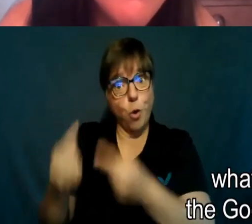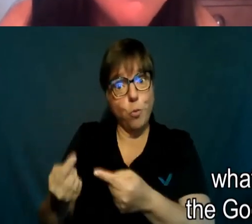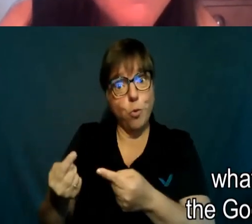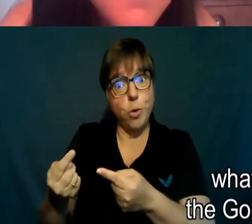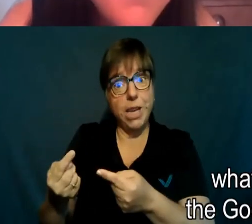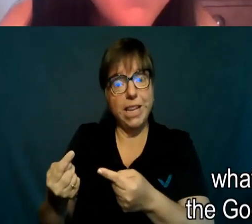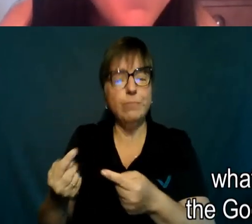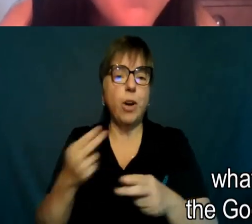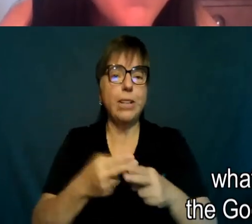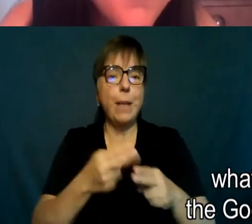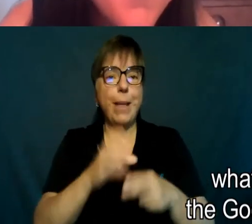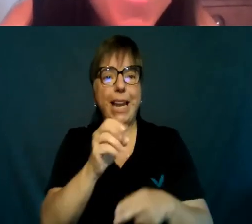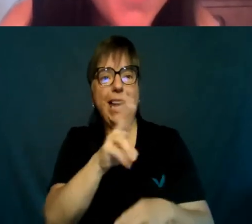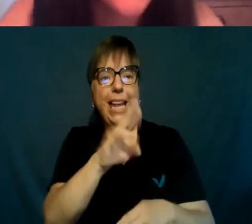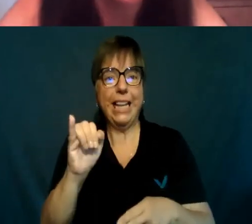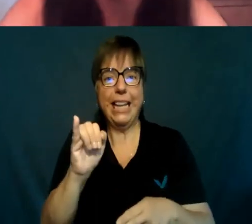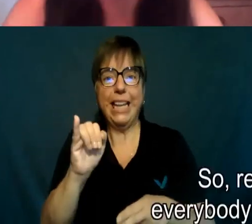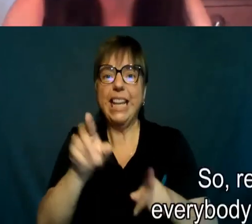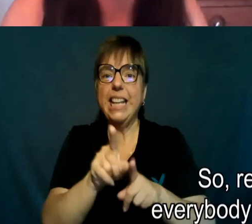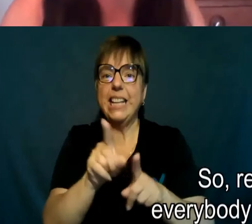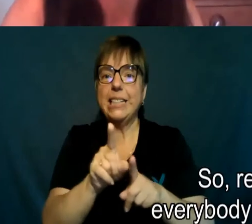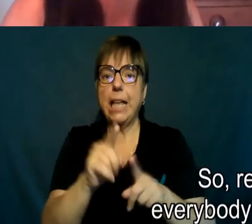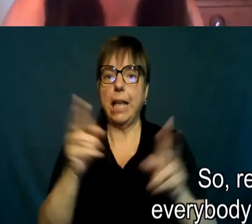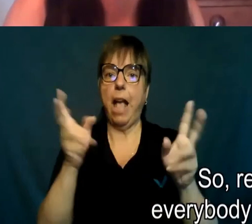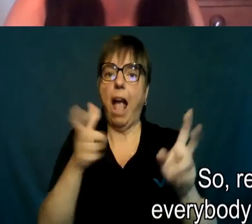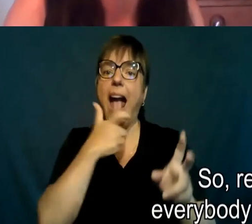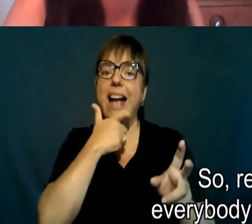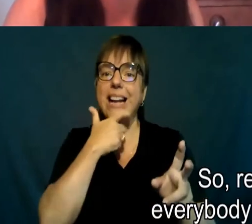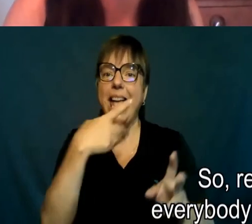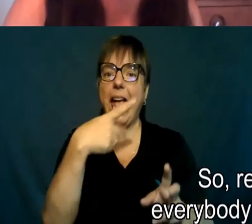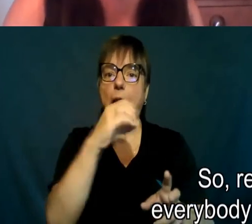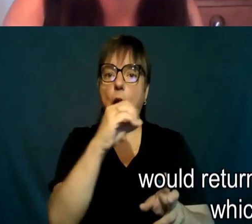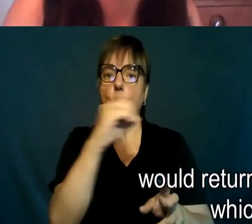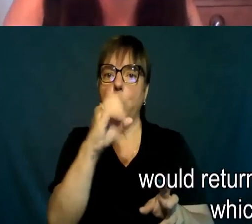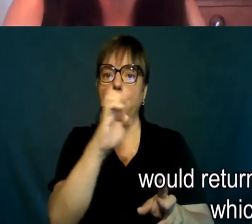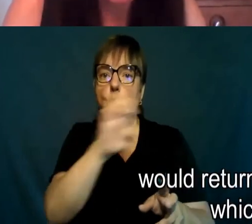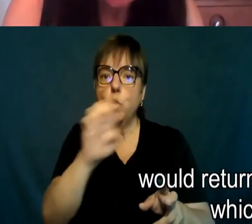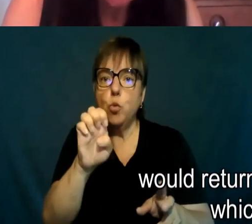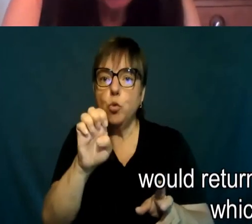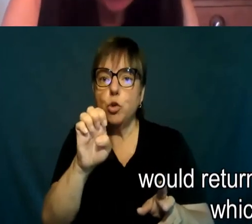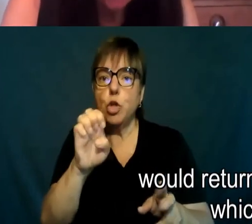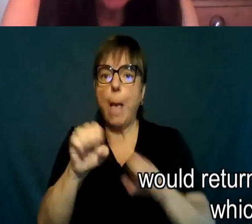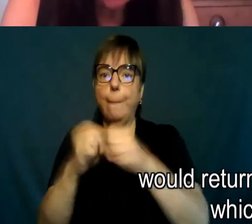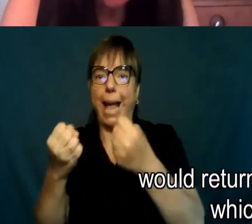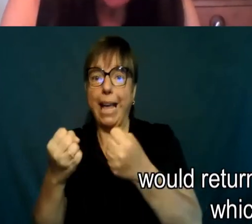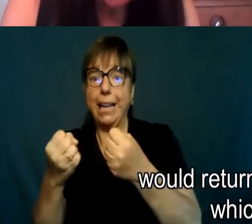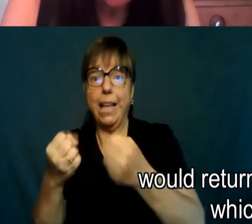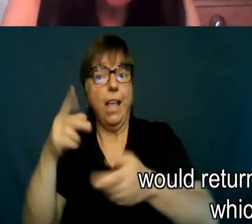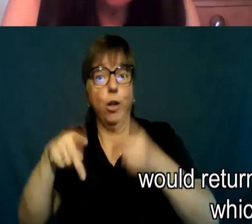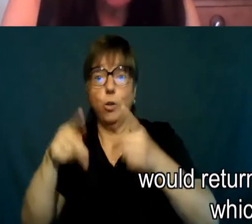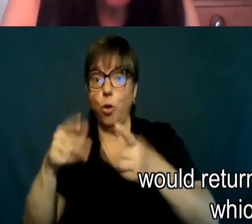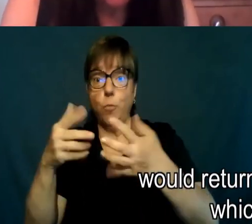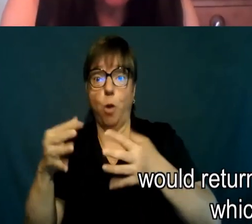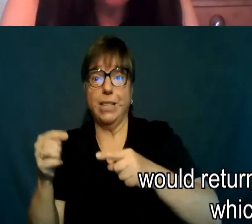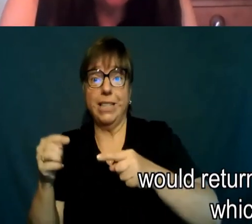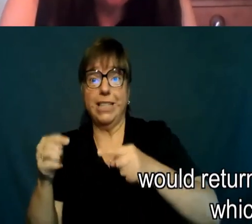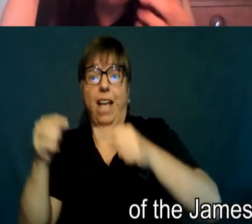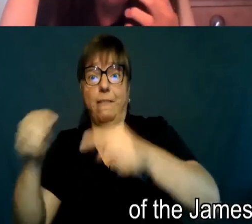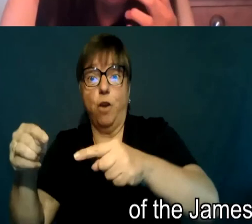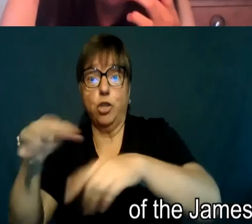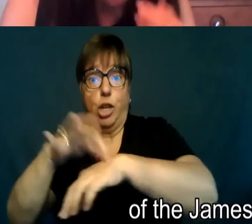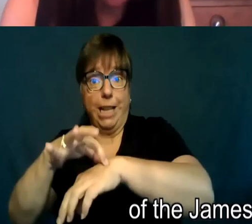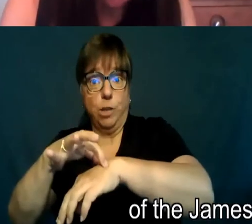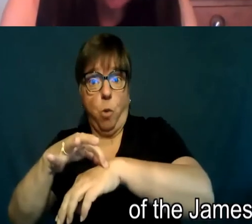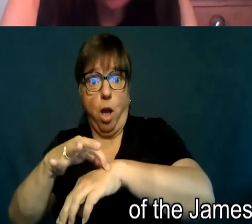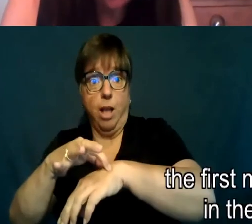chez les Cris, le goose break. Alors, tout le monde, de toute façon, s'en allait sur le territoire, ce qui est prévu par la